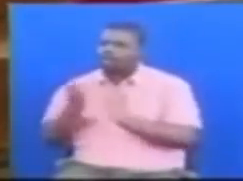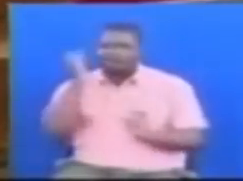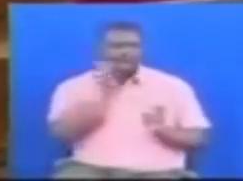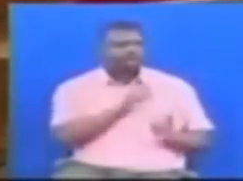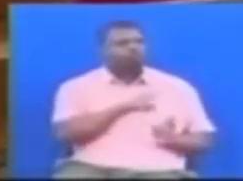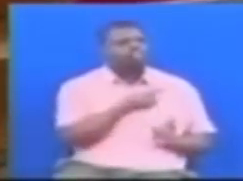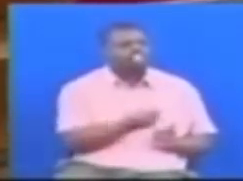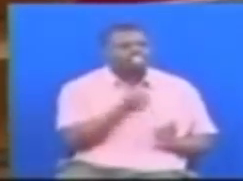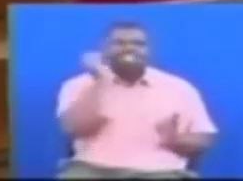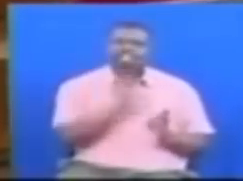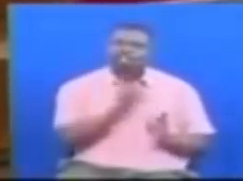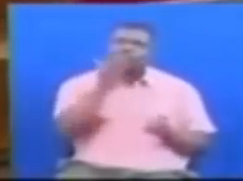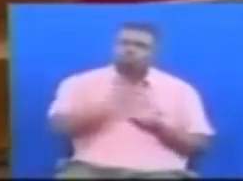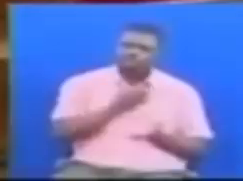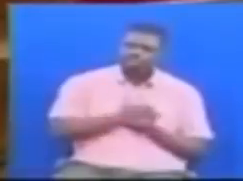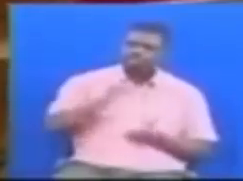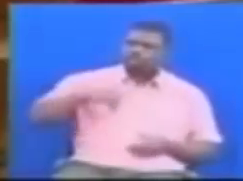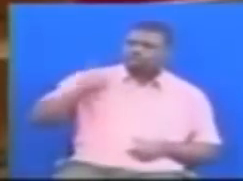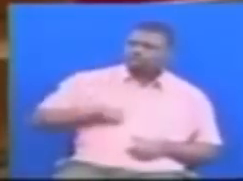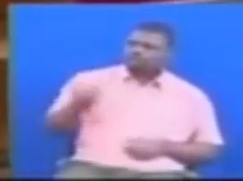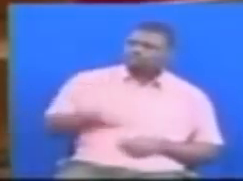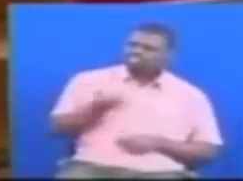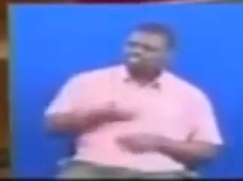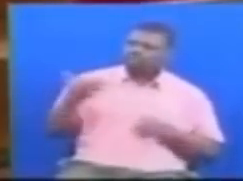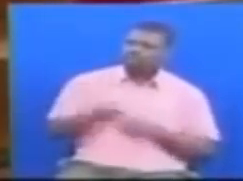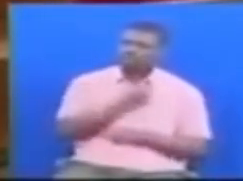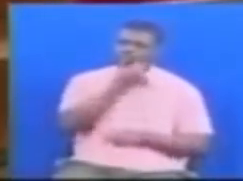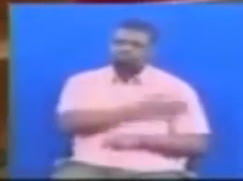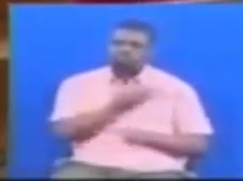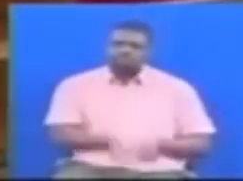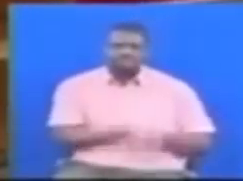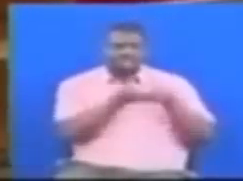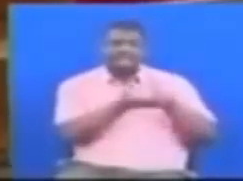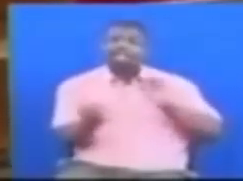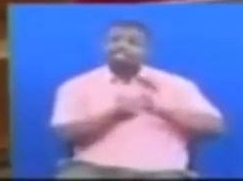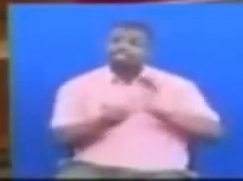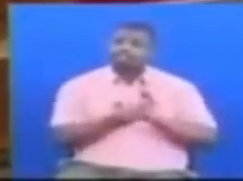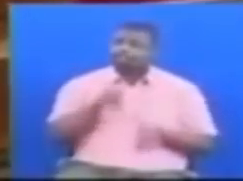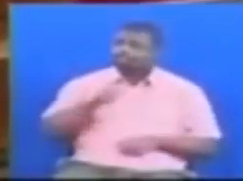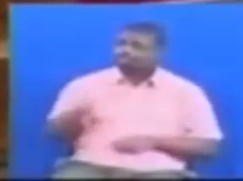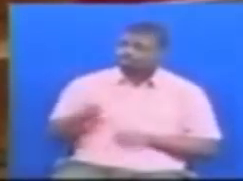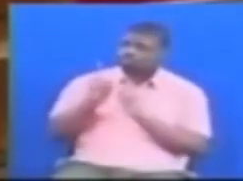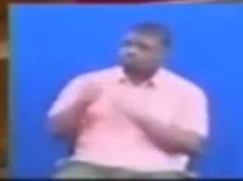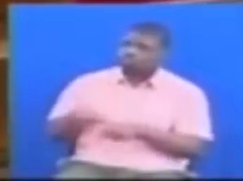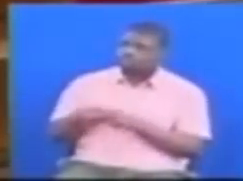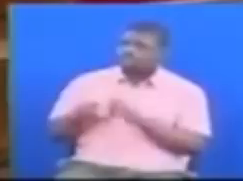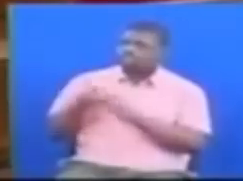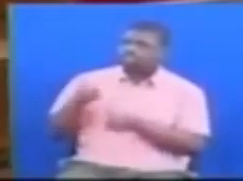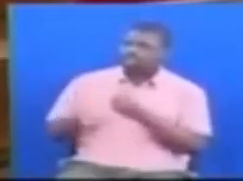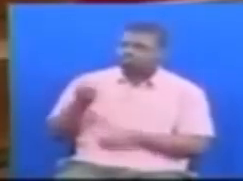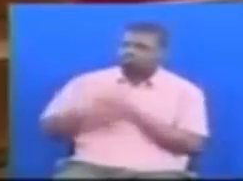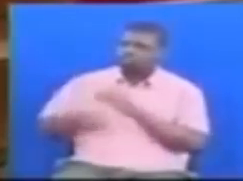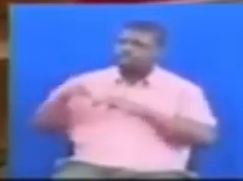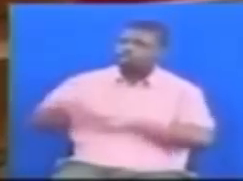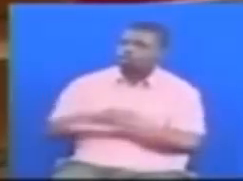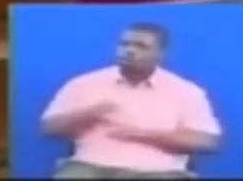kwa kweli ni kuhakikisha sasa wanawake hasa vijijini wanapata huduma za msaada wa kisheria pale ambapo kunakuwa na